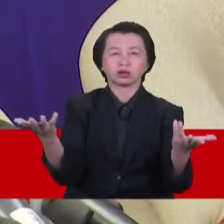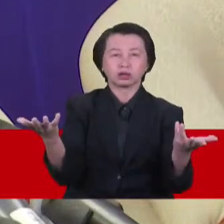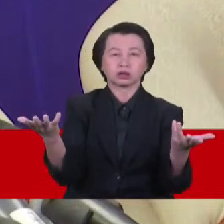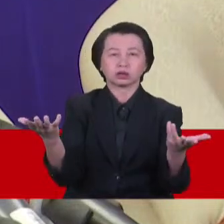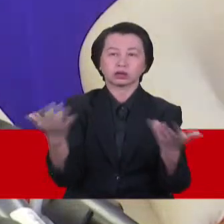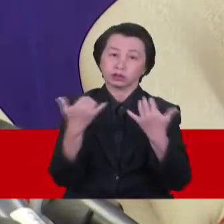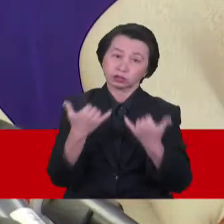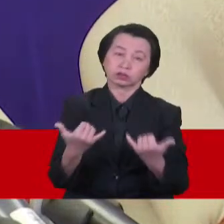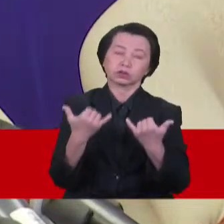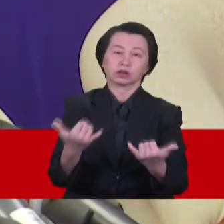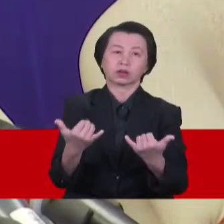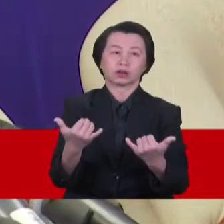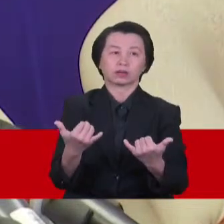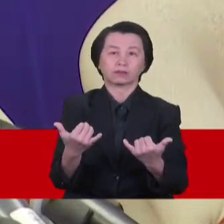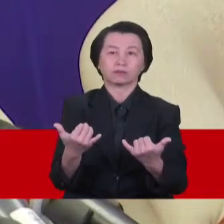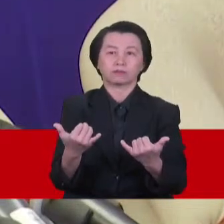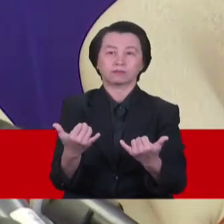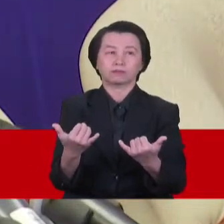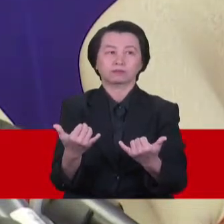sekarang